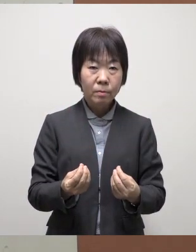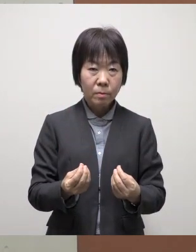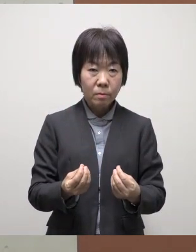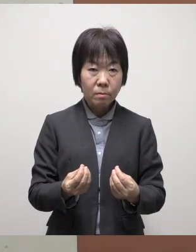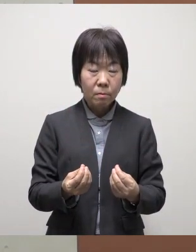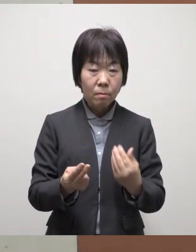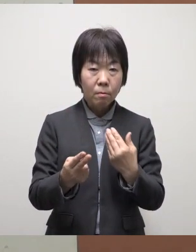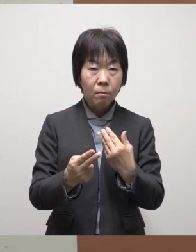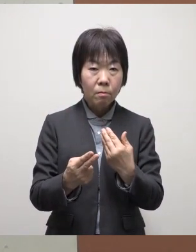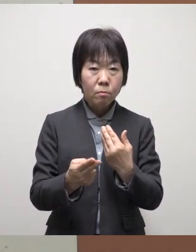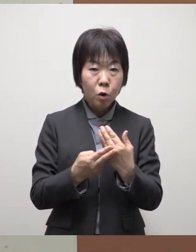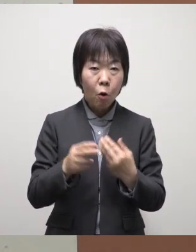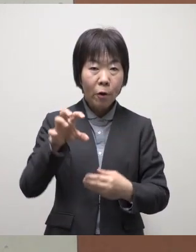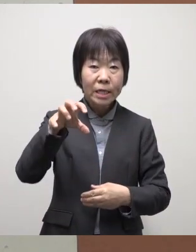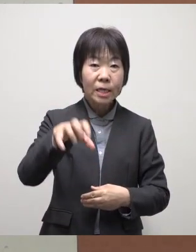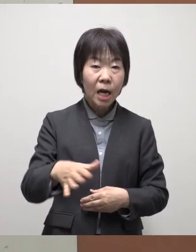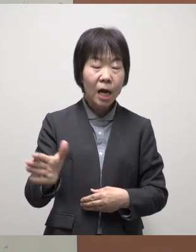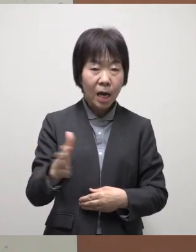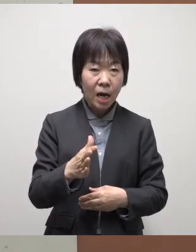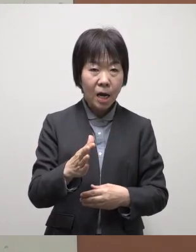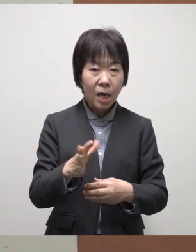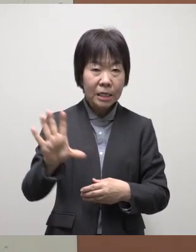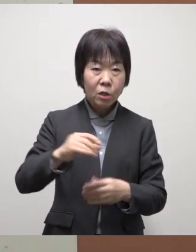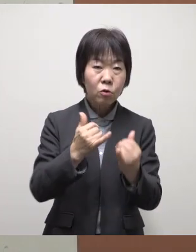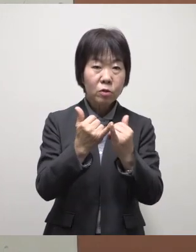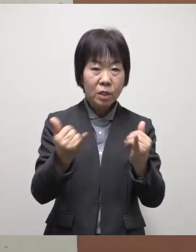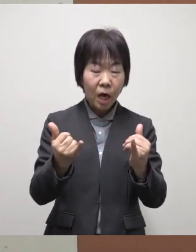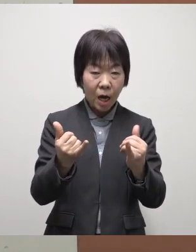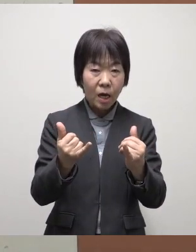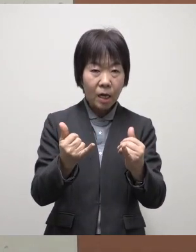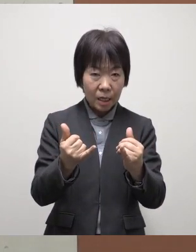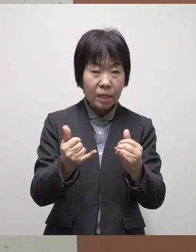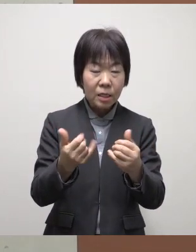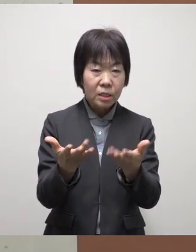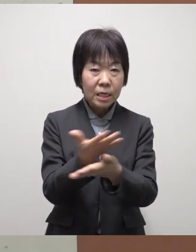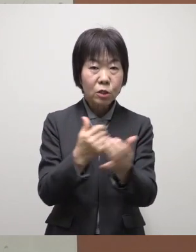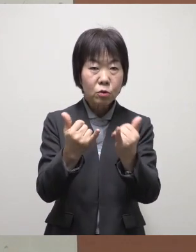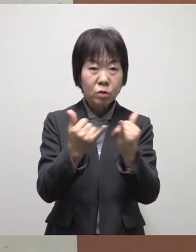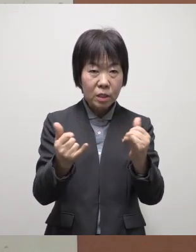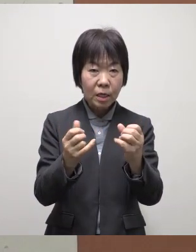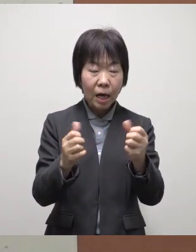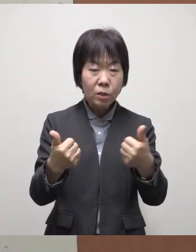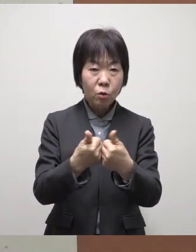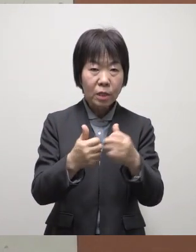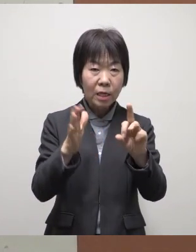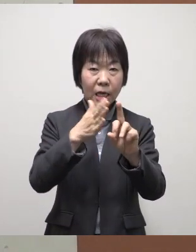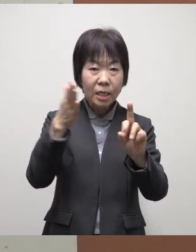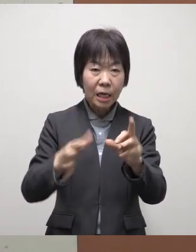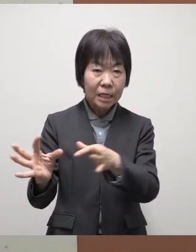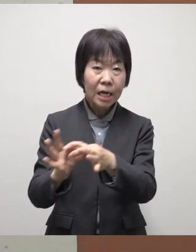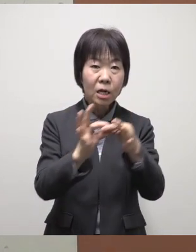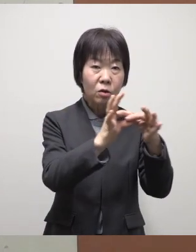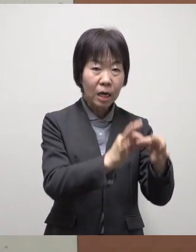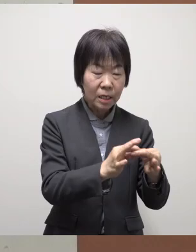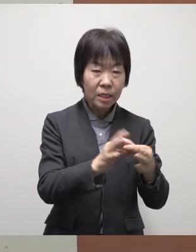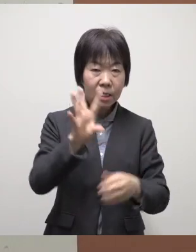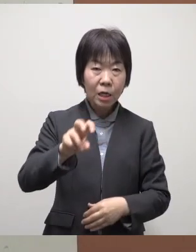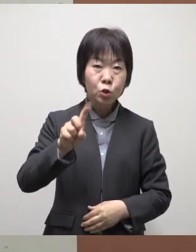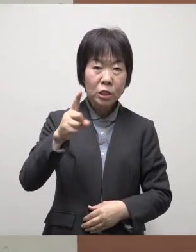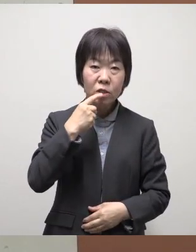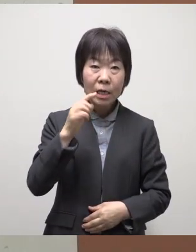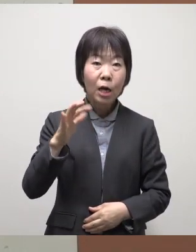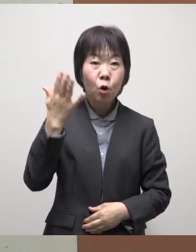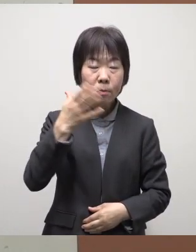医療機関から帰国者接触者相談センターに連絡があり31日